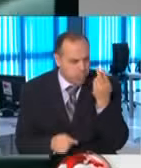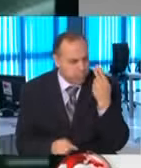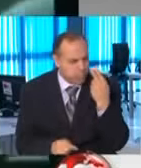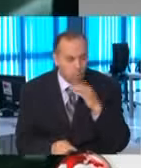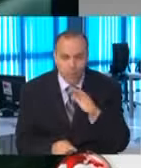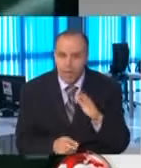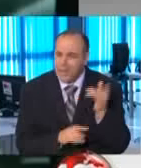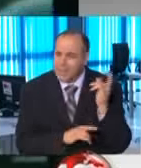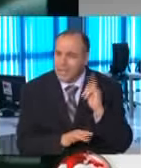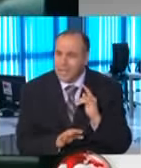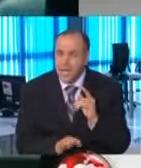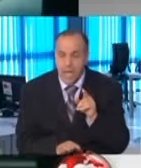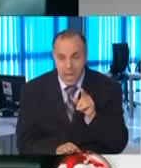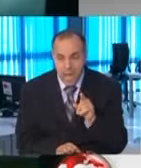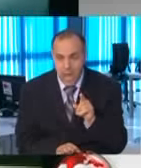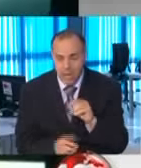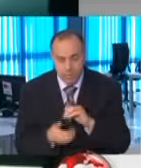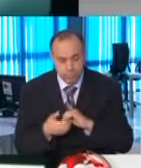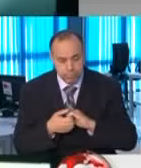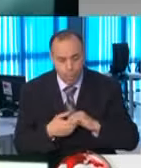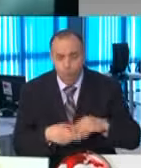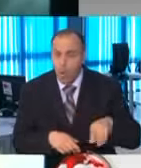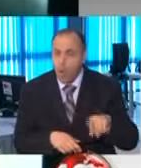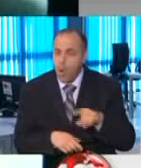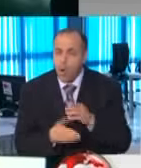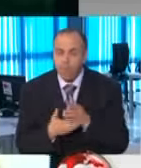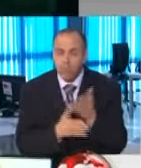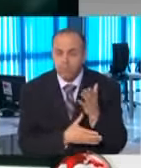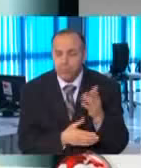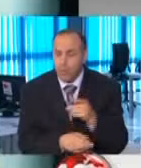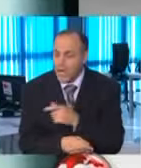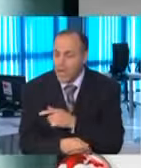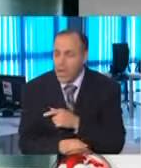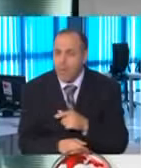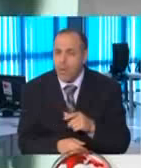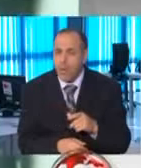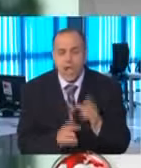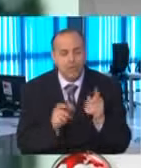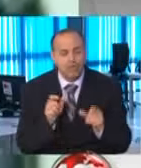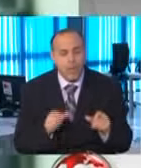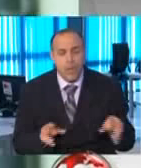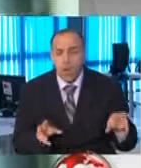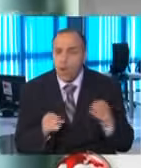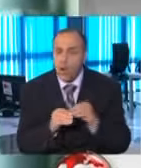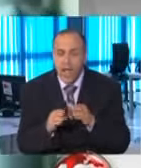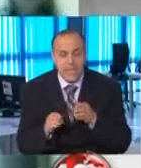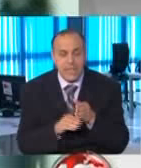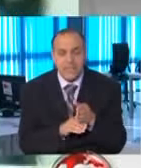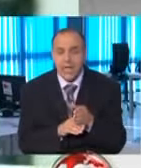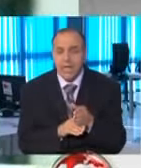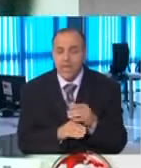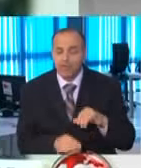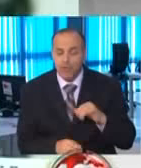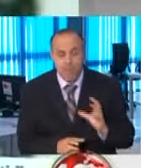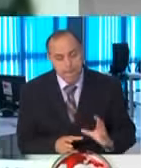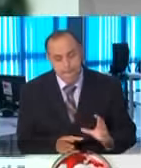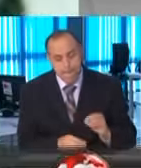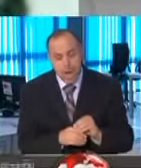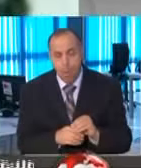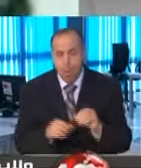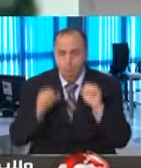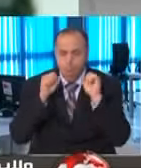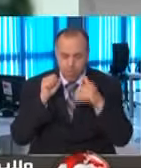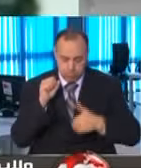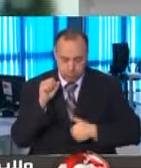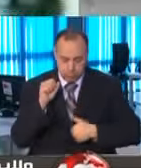ذلك التاريخ، مسيرات اتحدت فيها الأصوات الحقوقية والنقابية والشعبية، ودخل عدد من الشبان في إضراب